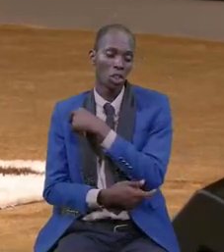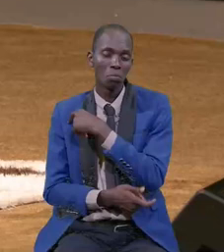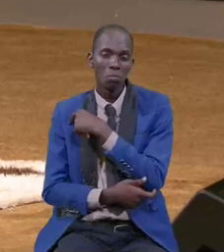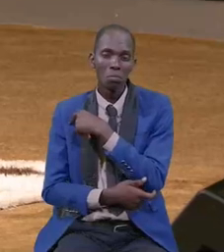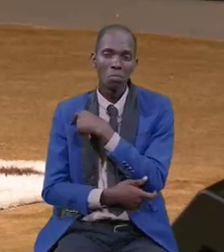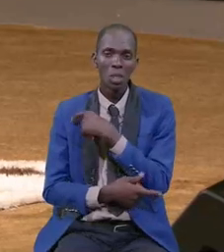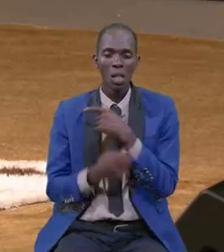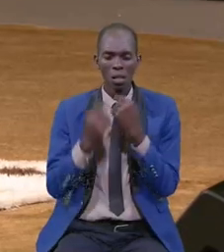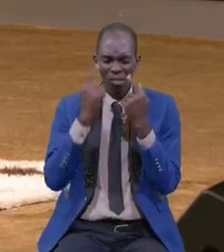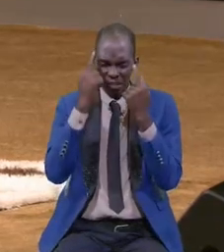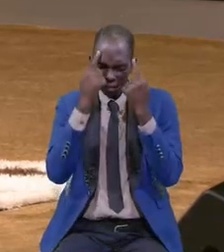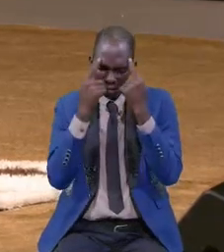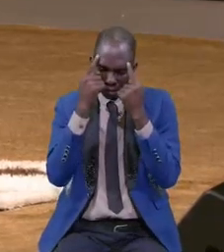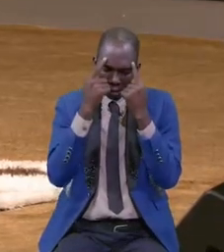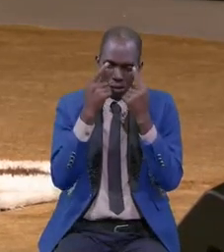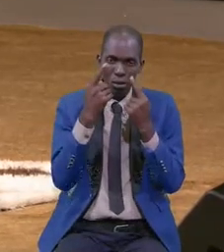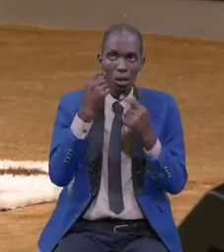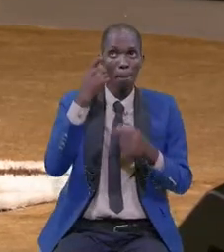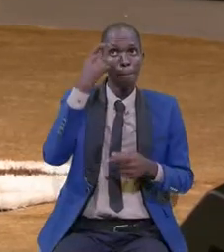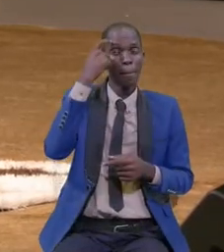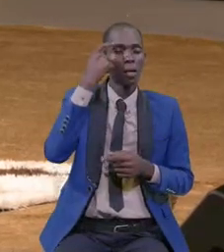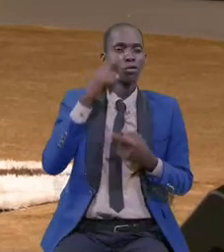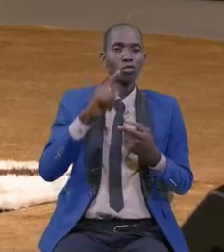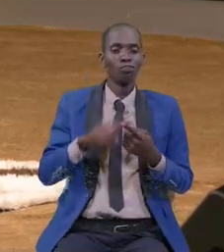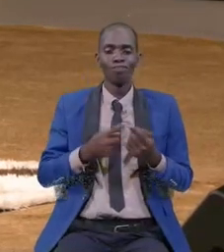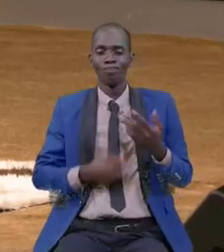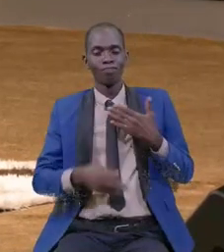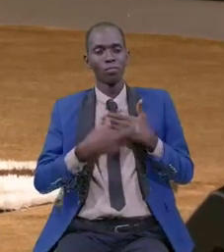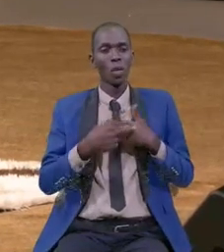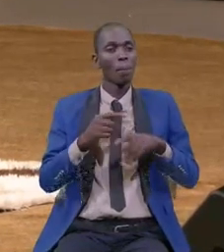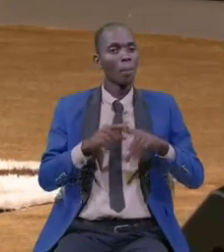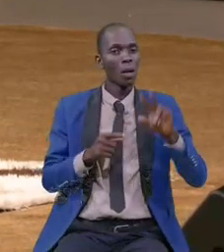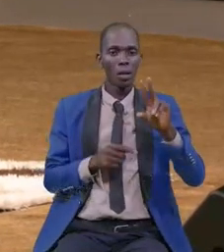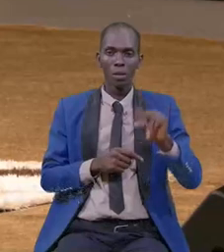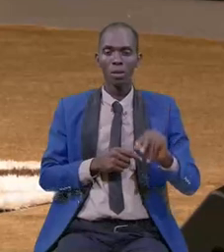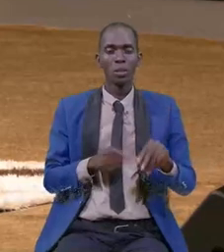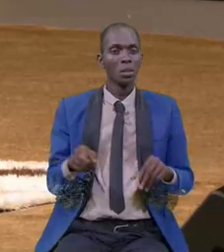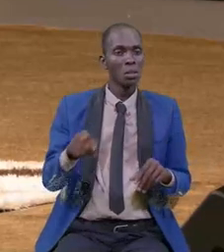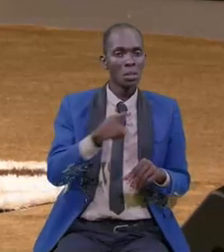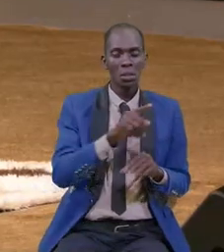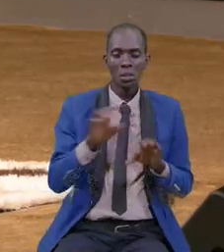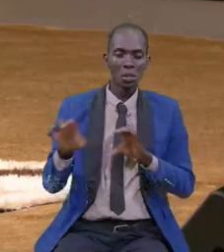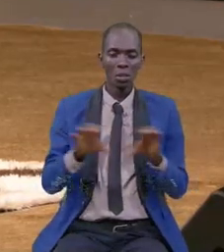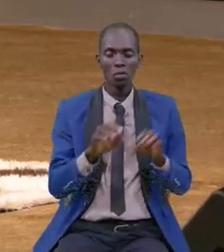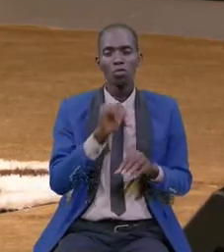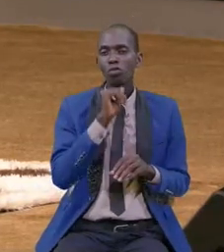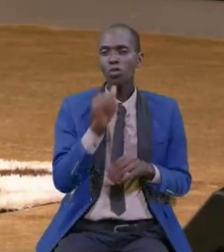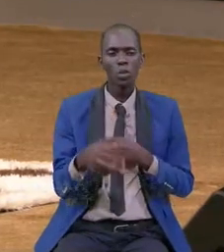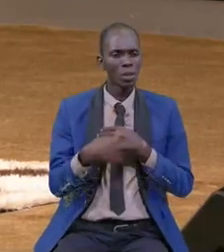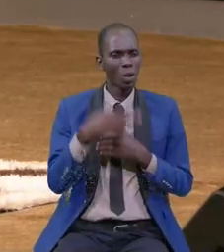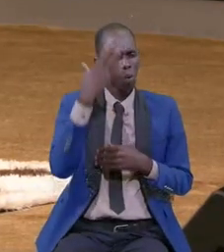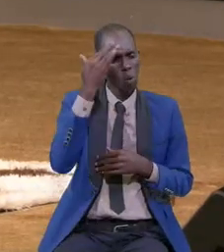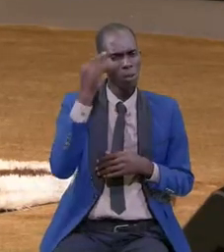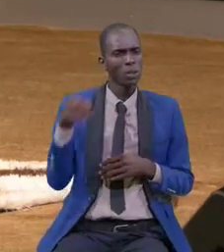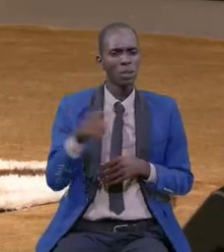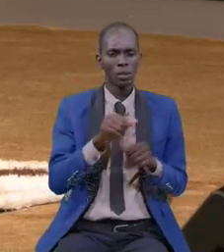la tentation la pensée de retourner mais non ils ne se sont pas retournés parce